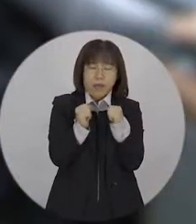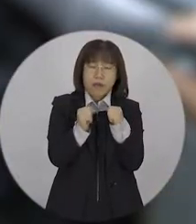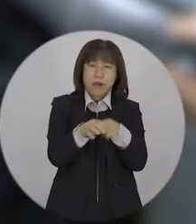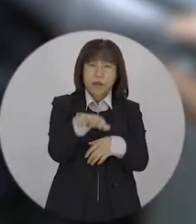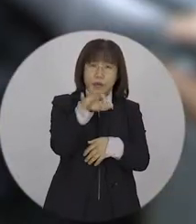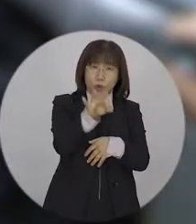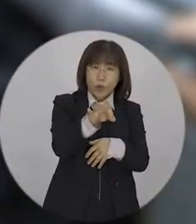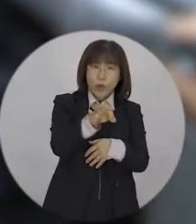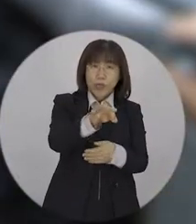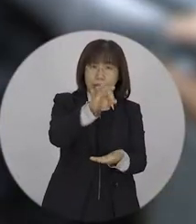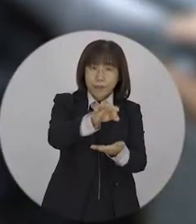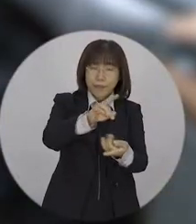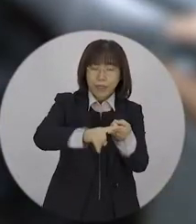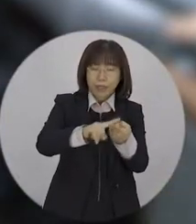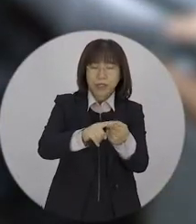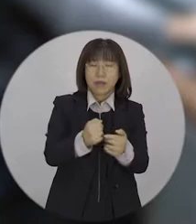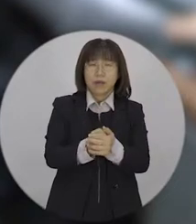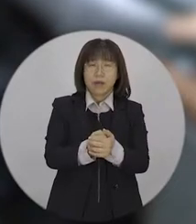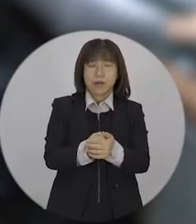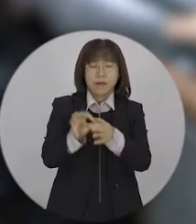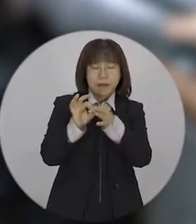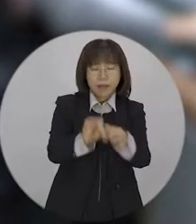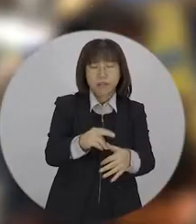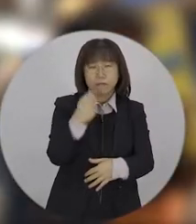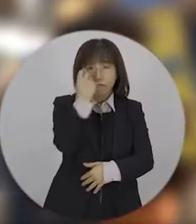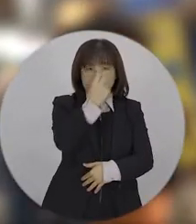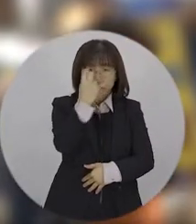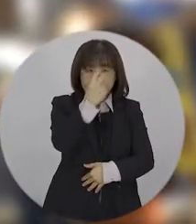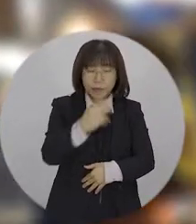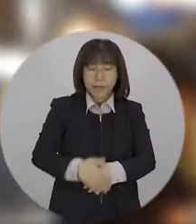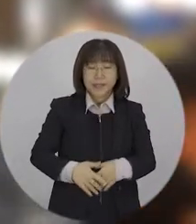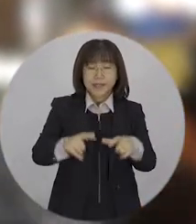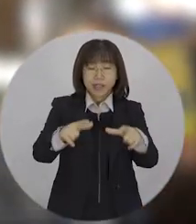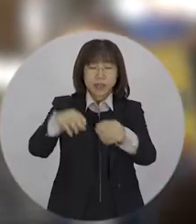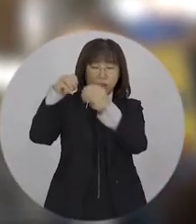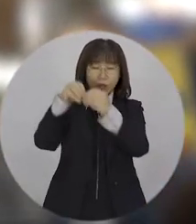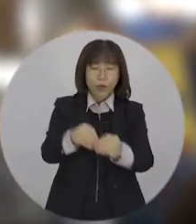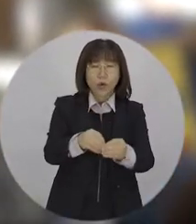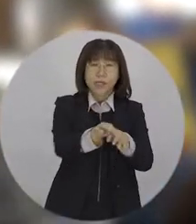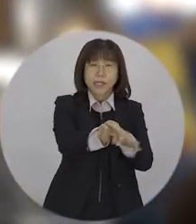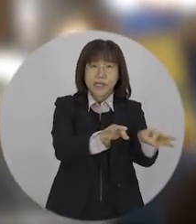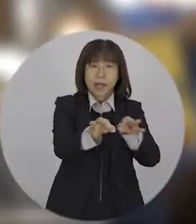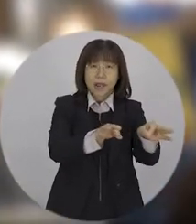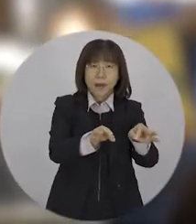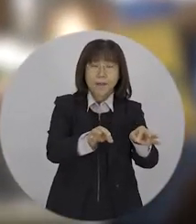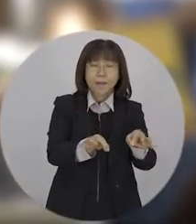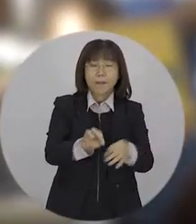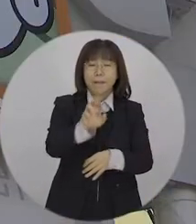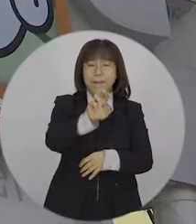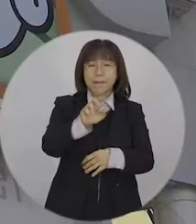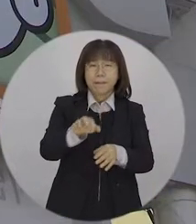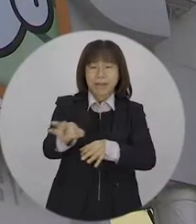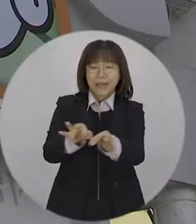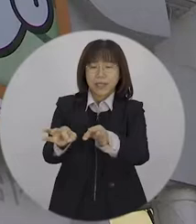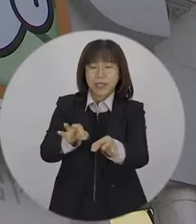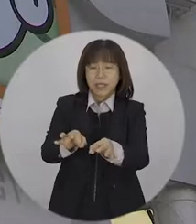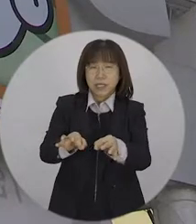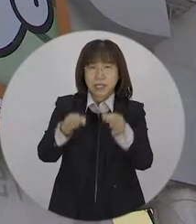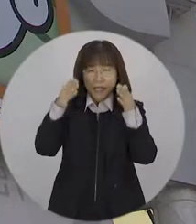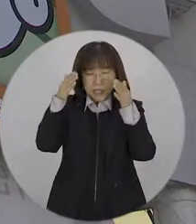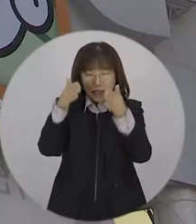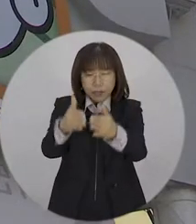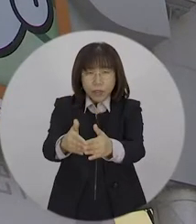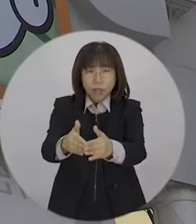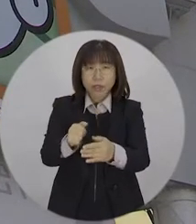대책 상황실을 운영해 물가가 동향을 상시 점검하고 지역 내 전통시장과 대형마트 등에 대한 집중 점검을